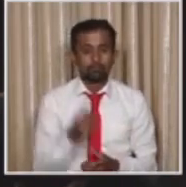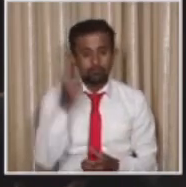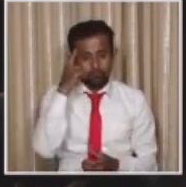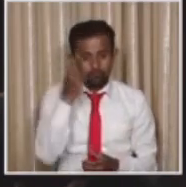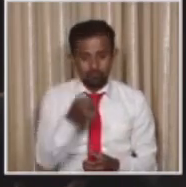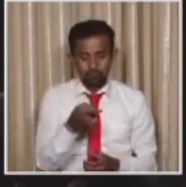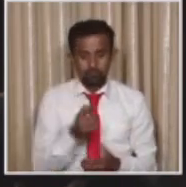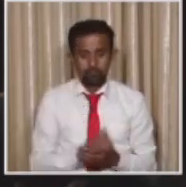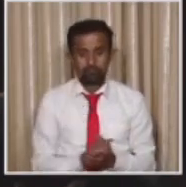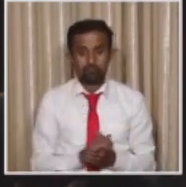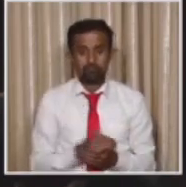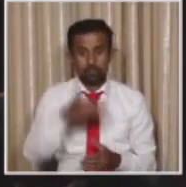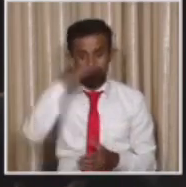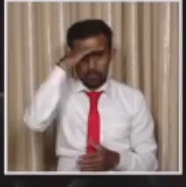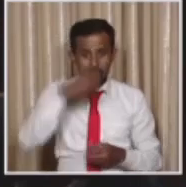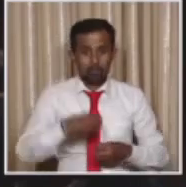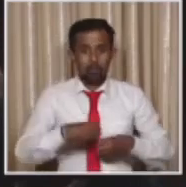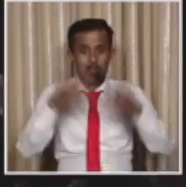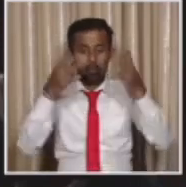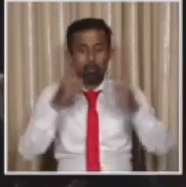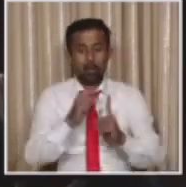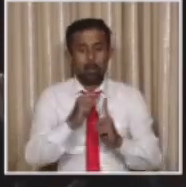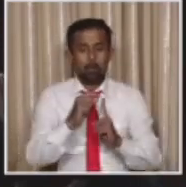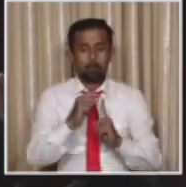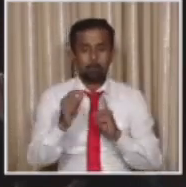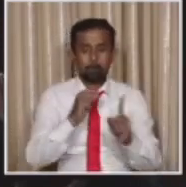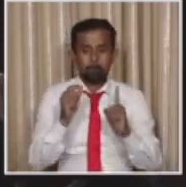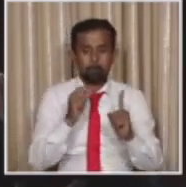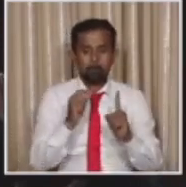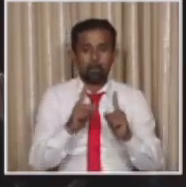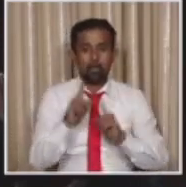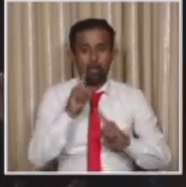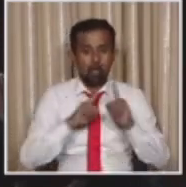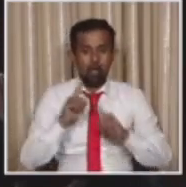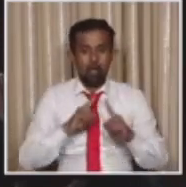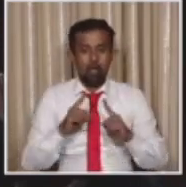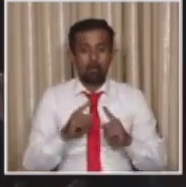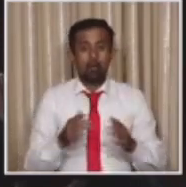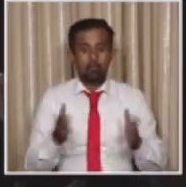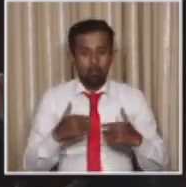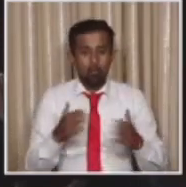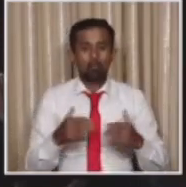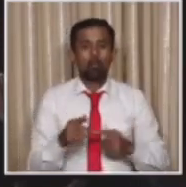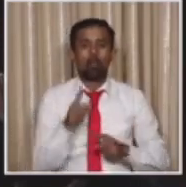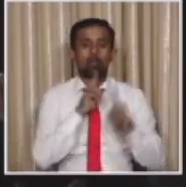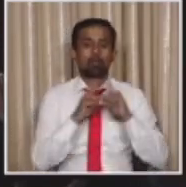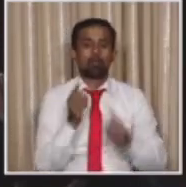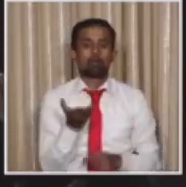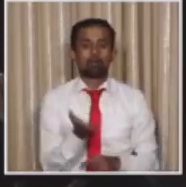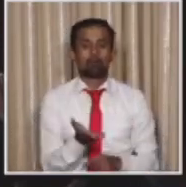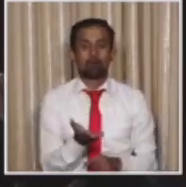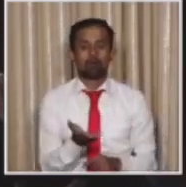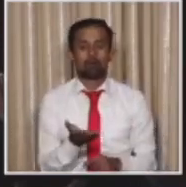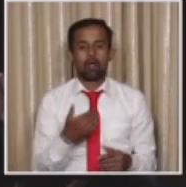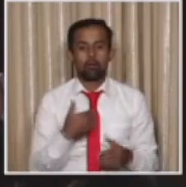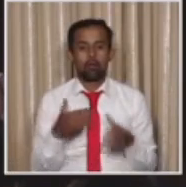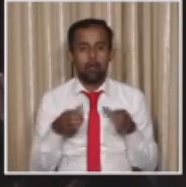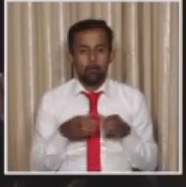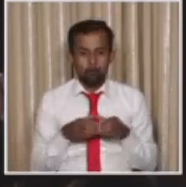ඕනේ පාස්කු ප්‍රහාරය පිළිබඳ මේ පාර්ලිමේන්තුවේ කතා කරලා තියෙනවා, තවමත් කතා කරමු. අපේ